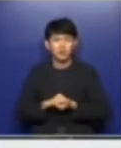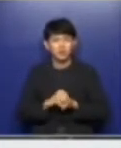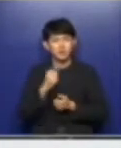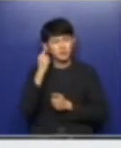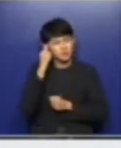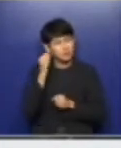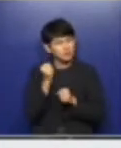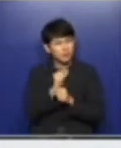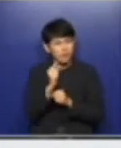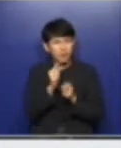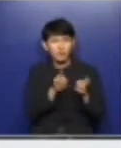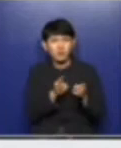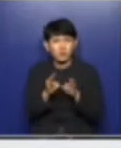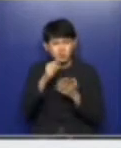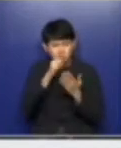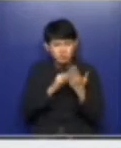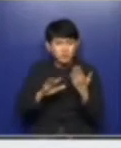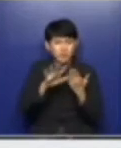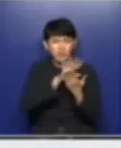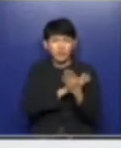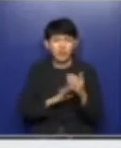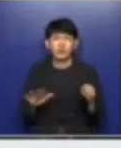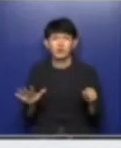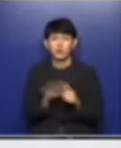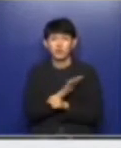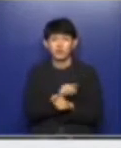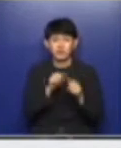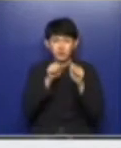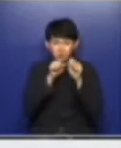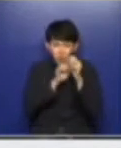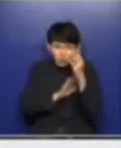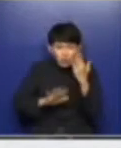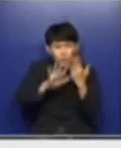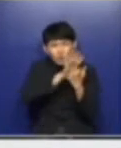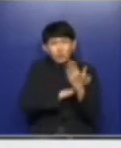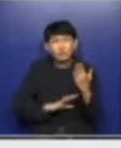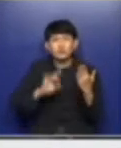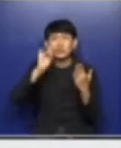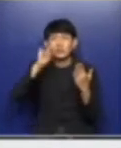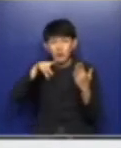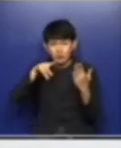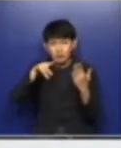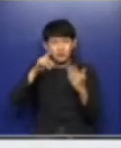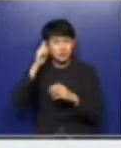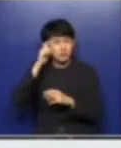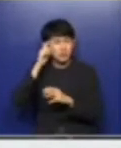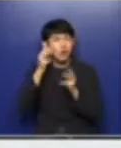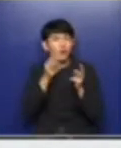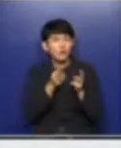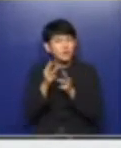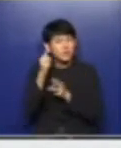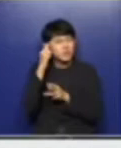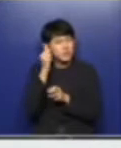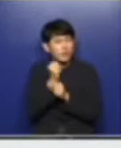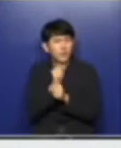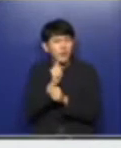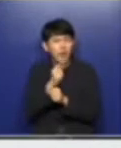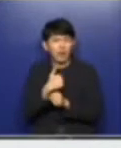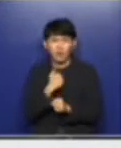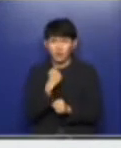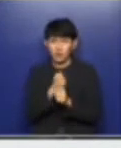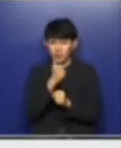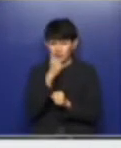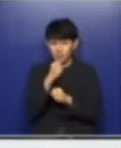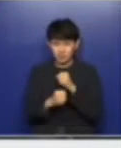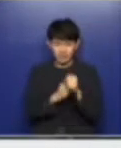ทั้งประเทศไทยทั้งตำบลทั้ง 7,000 กว่าตำบล นะครับนี่คือสิ่งที่ผมคิดว่าเราทำดีมา